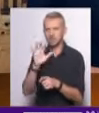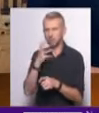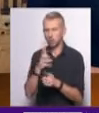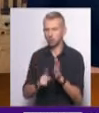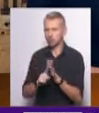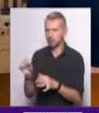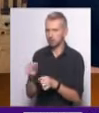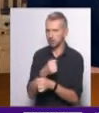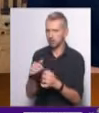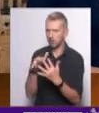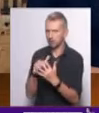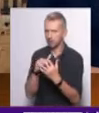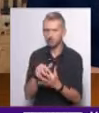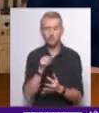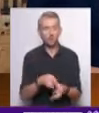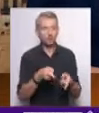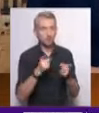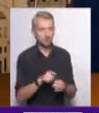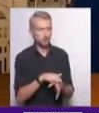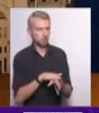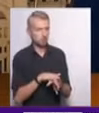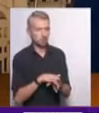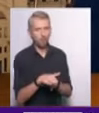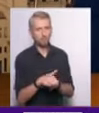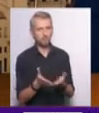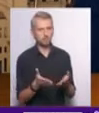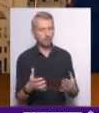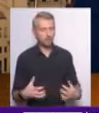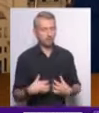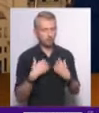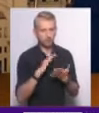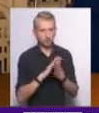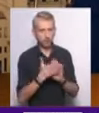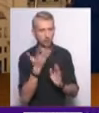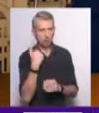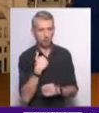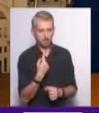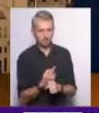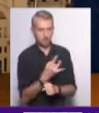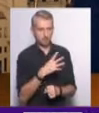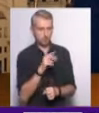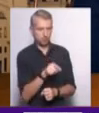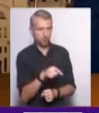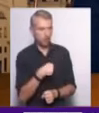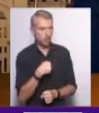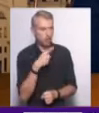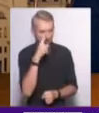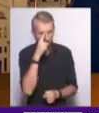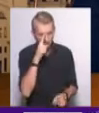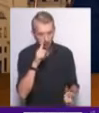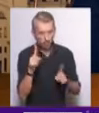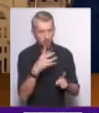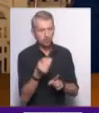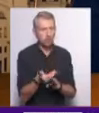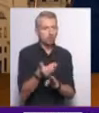починаються баталії? Прошу. Там насправді повна, страшенна ситуація. Коли я там вперше був, я був просто шокований. Ще до початку